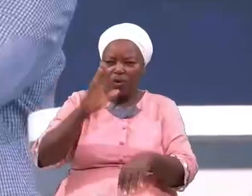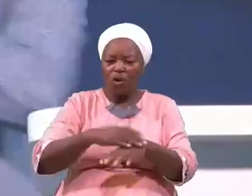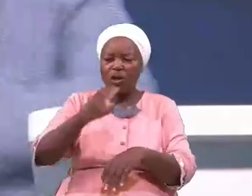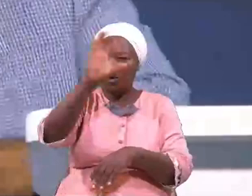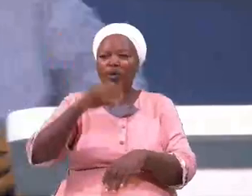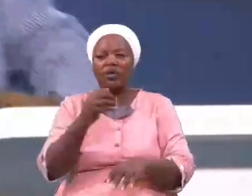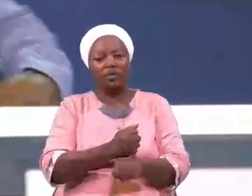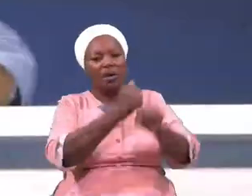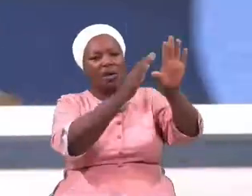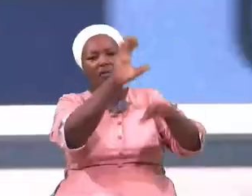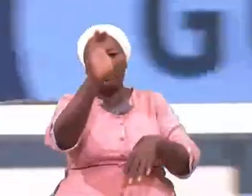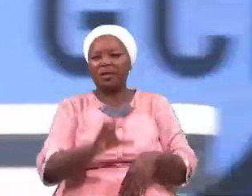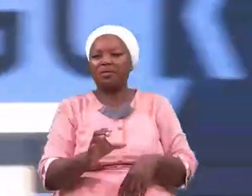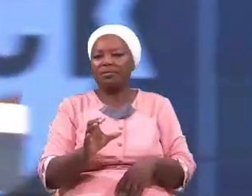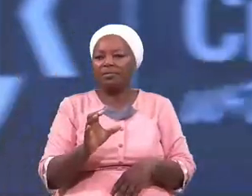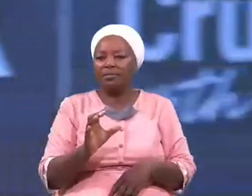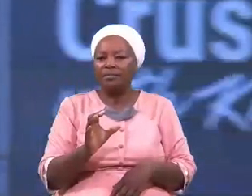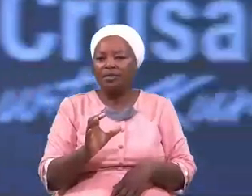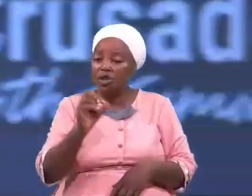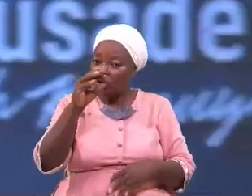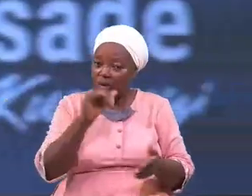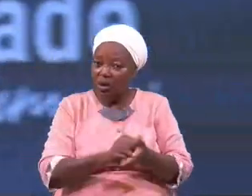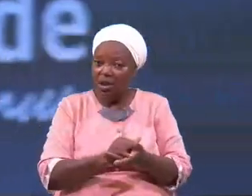Parce que Christ est mort pour vous à la croix du calvaire,